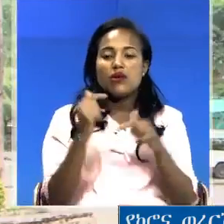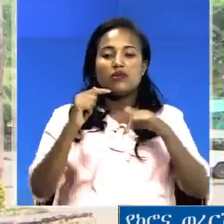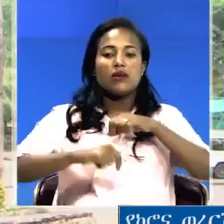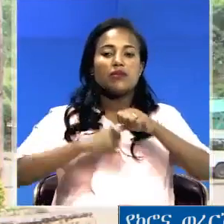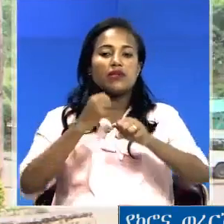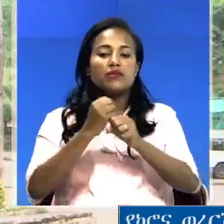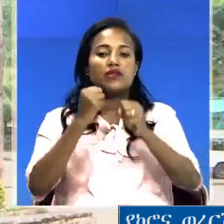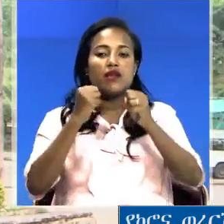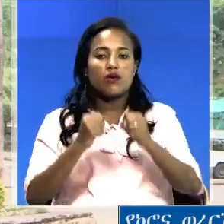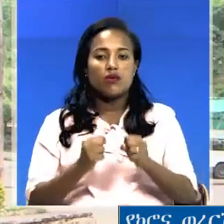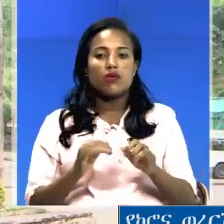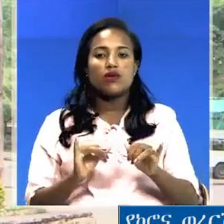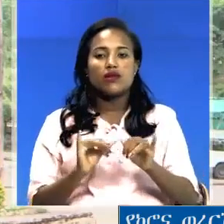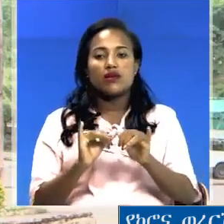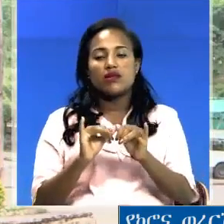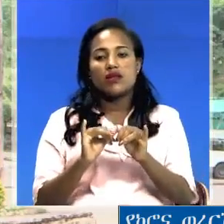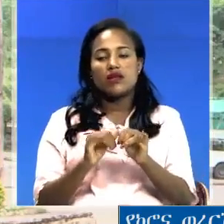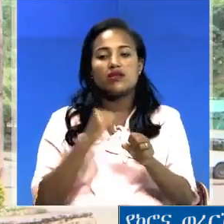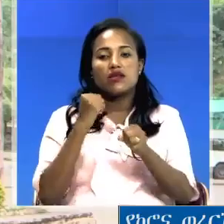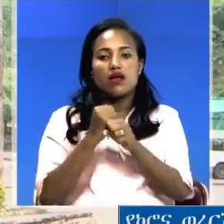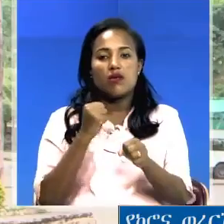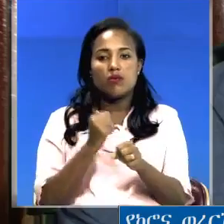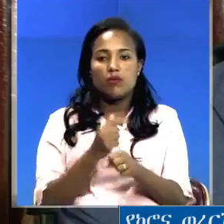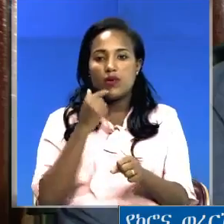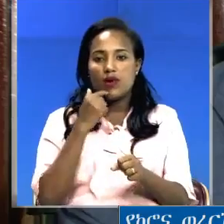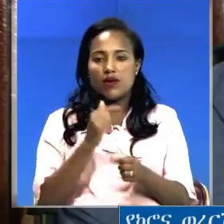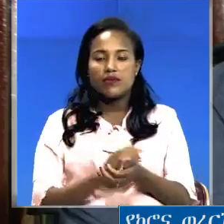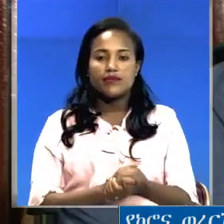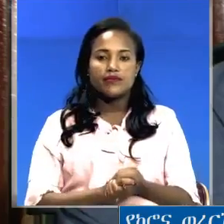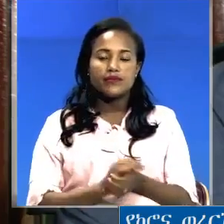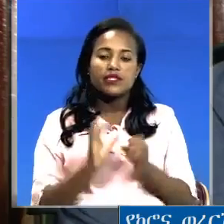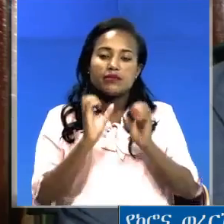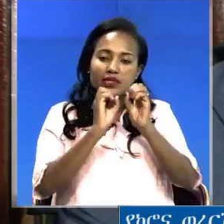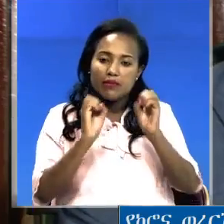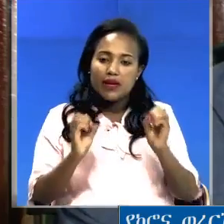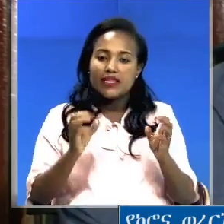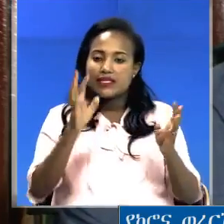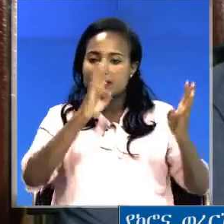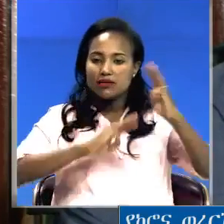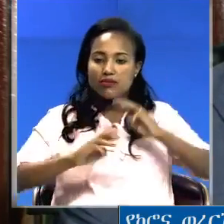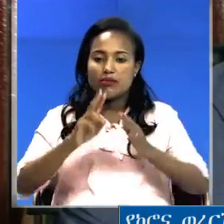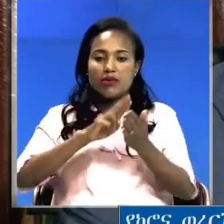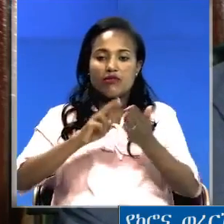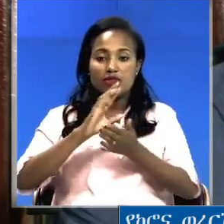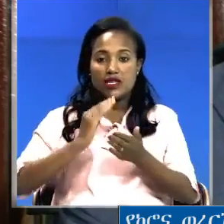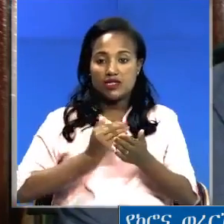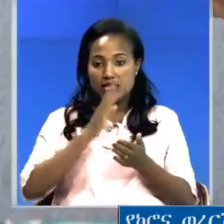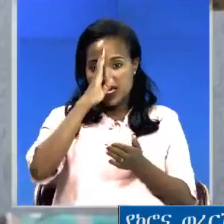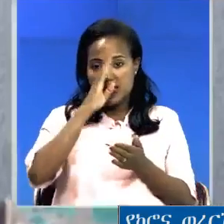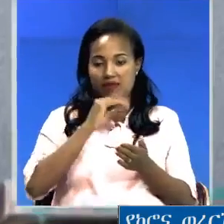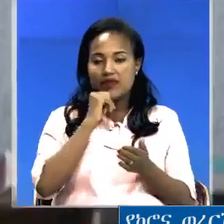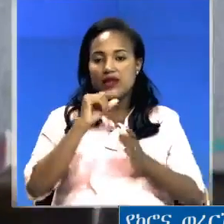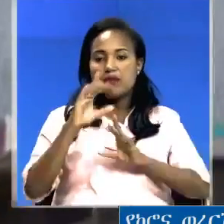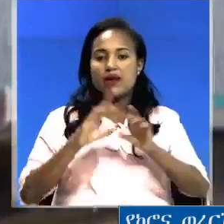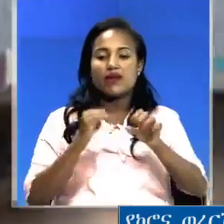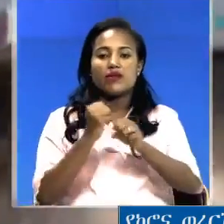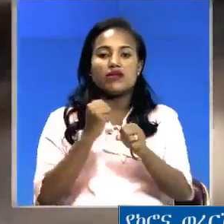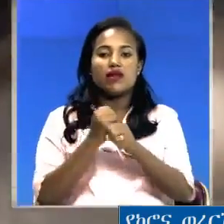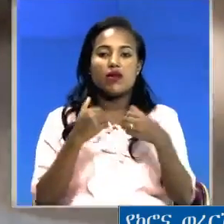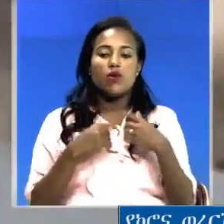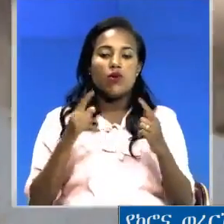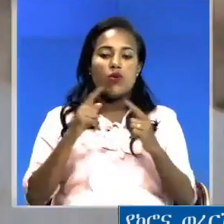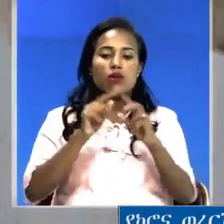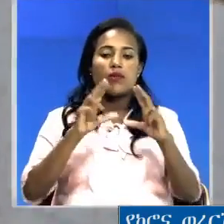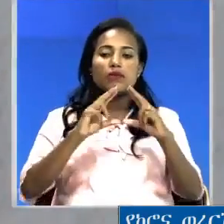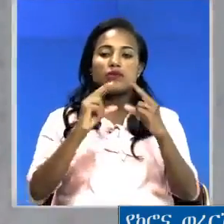ተጠናክሮ እንዲቀጥል እየተሰራ ነው ብለዋል። ምንም አይነት ችግር በዩኒቨርሲቲያችን እንዳይከሰት ለማድረግ ነው እየሰራን ያለ ነው። ወደ